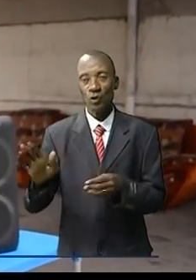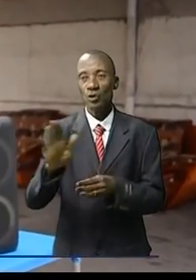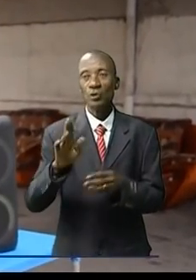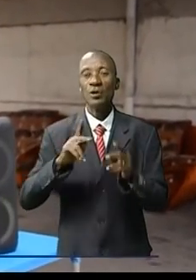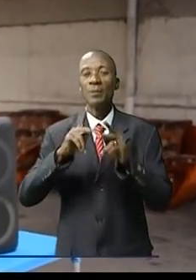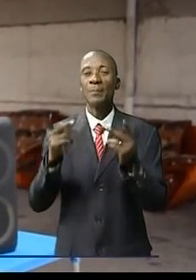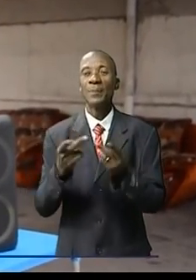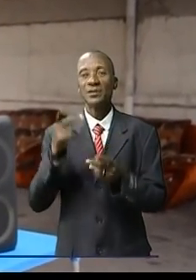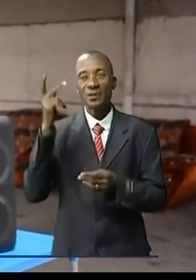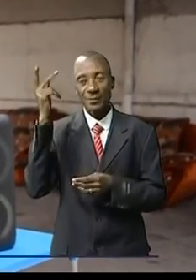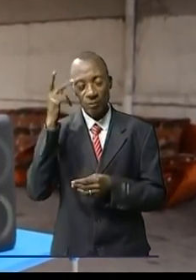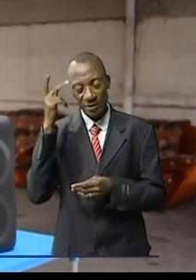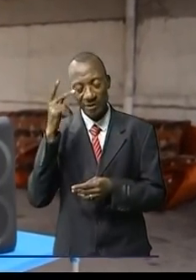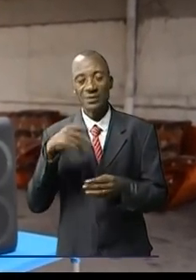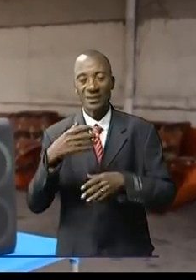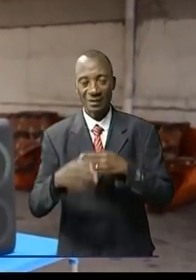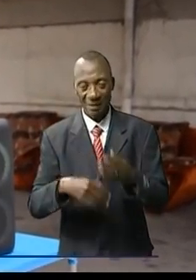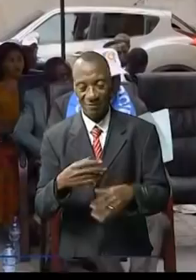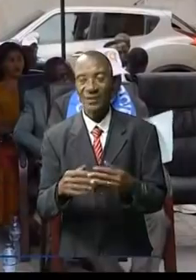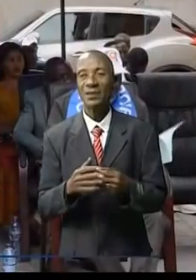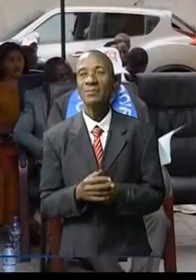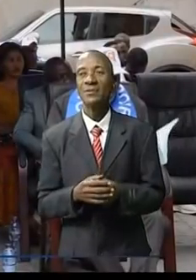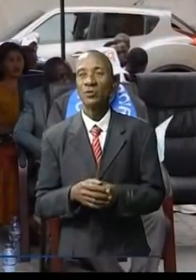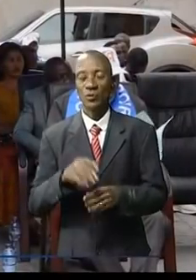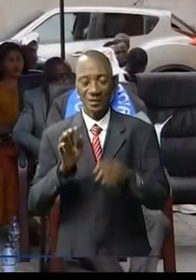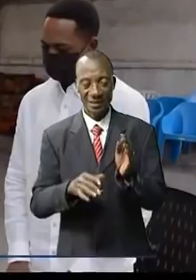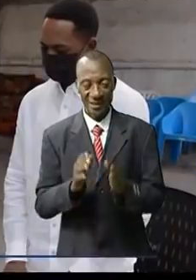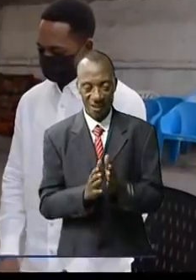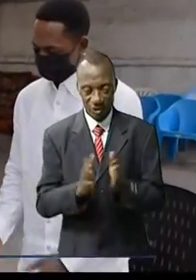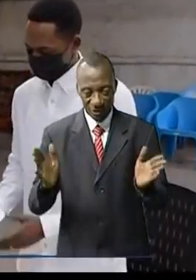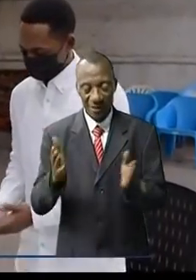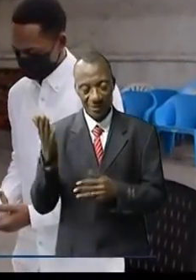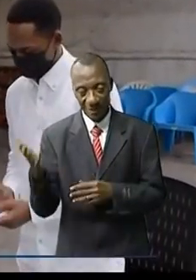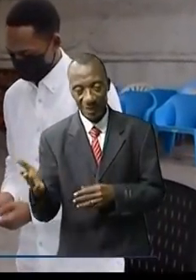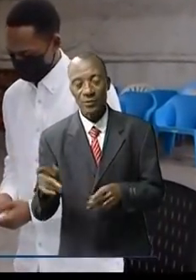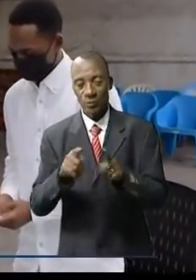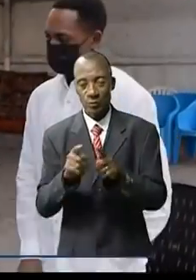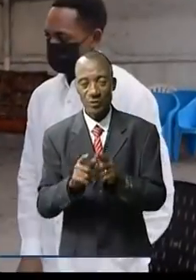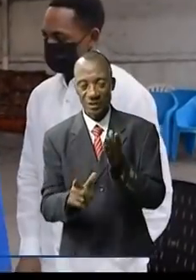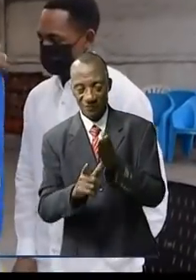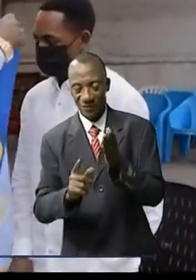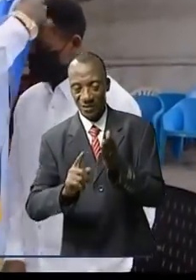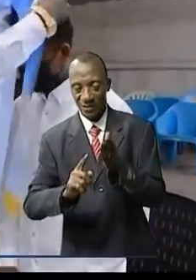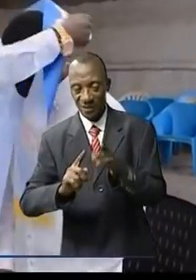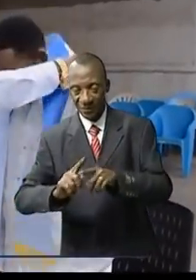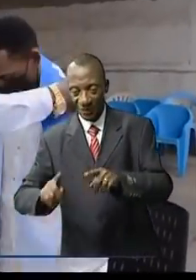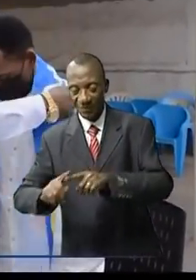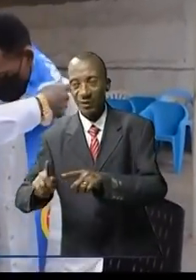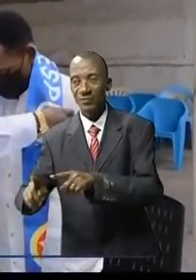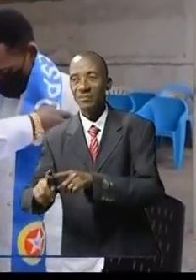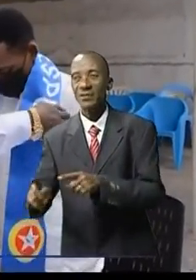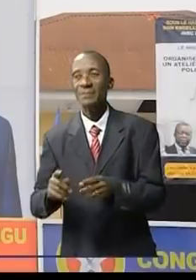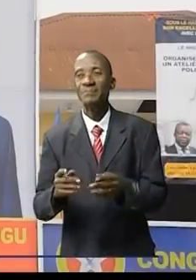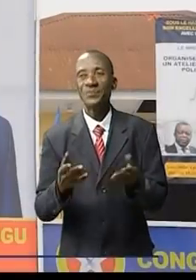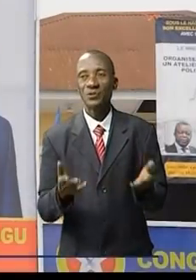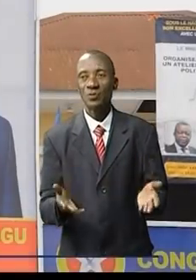Serge Faraï, secrétaire général du parti, a dans son exhortation invité les secrétaires généraux de Congo Espoir à plus